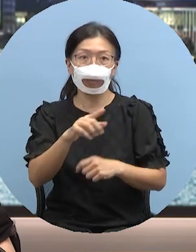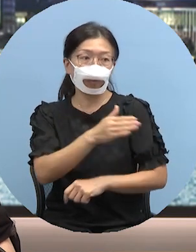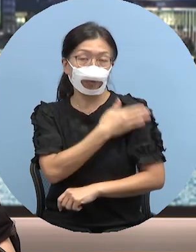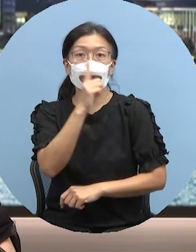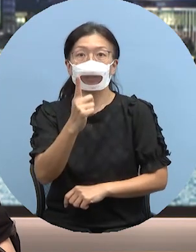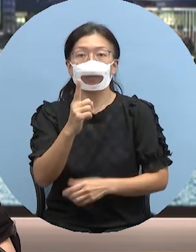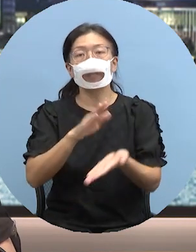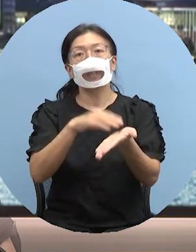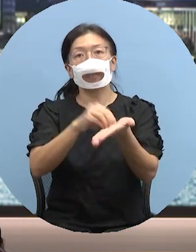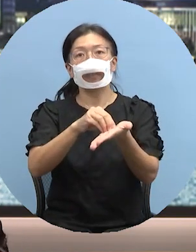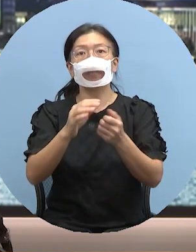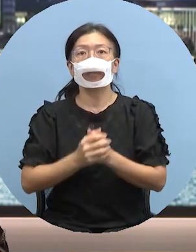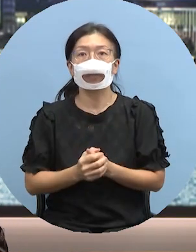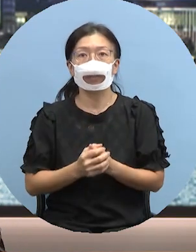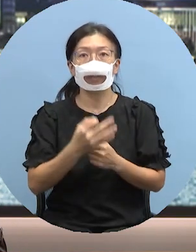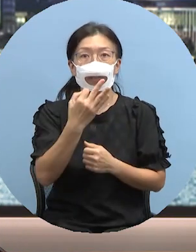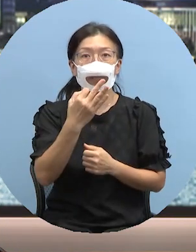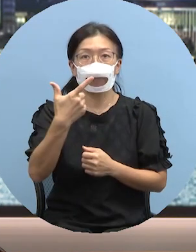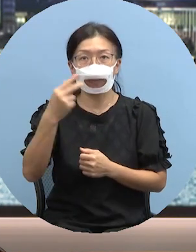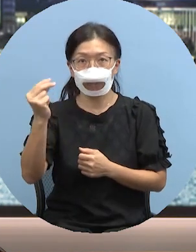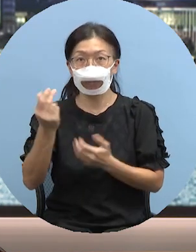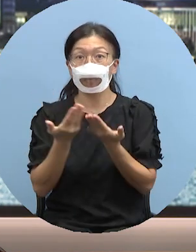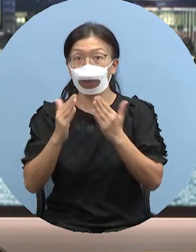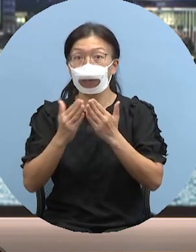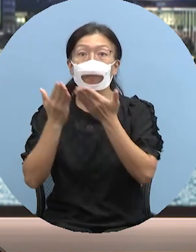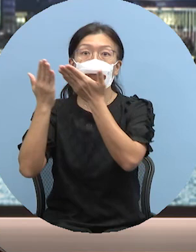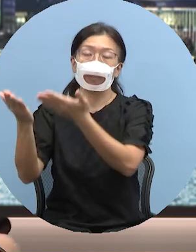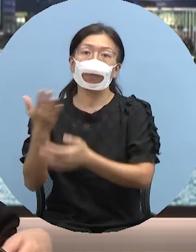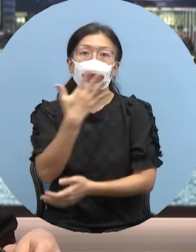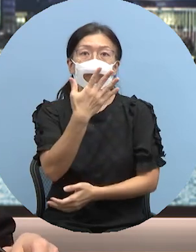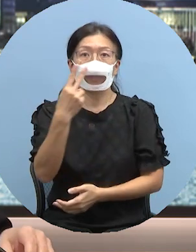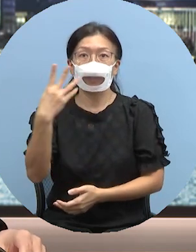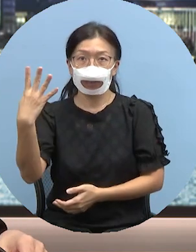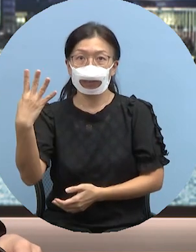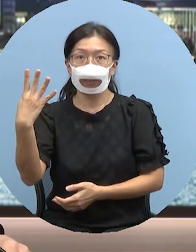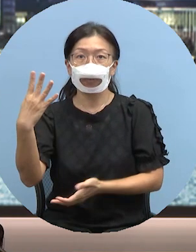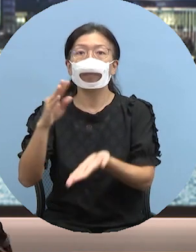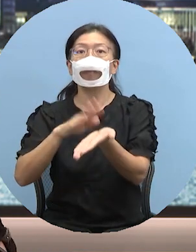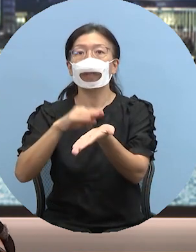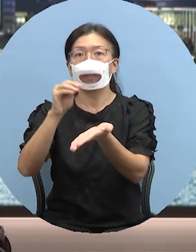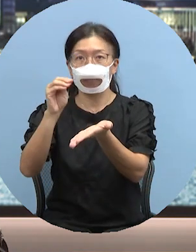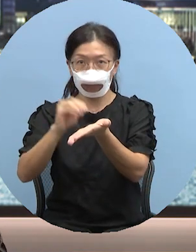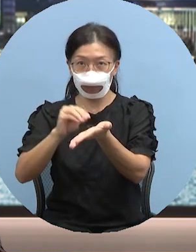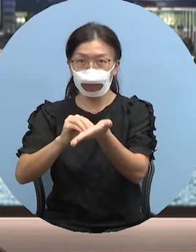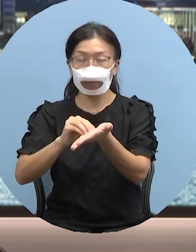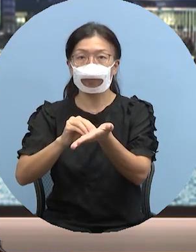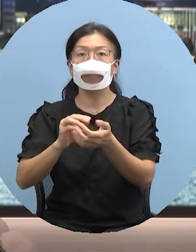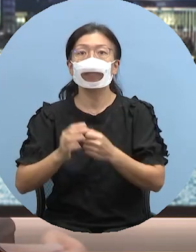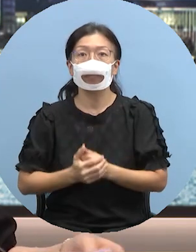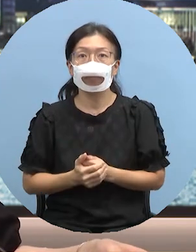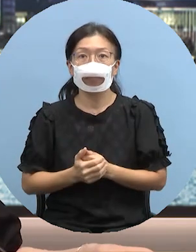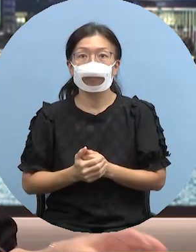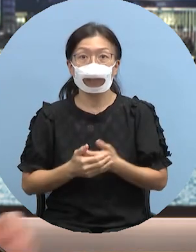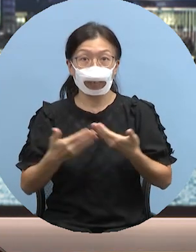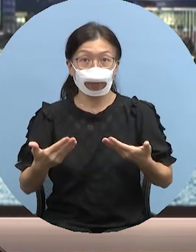工咧，就係確診嘅。387間學校咧就呈報咗524個陽性個案嘅。